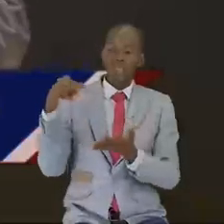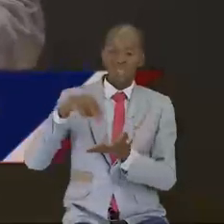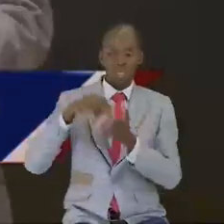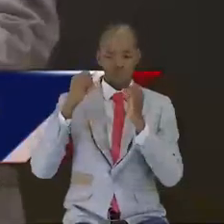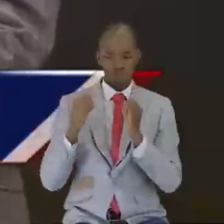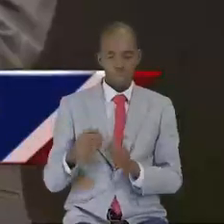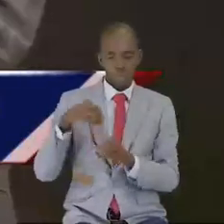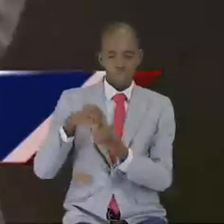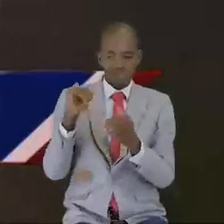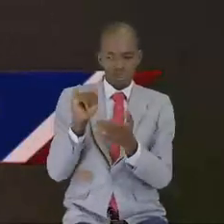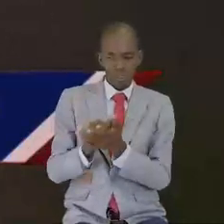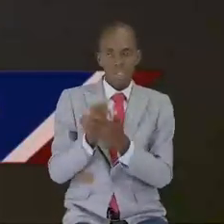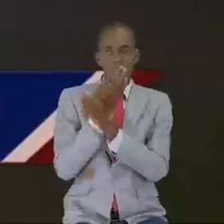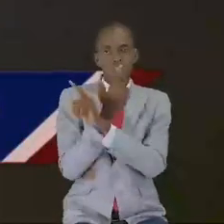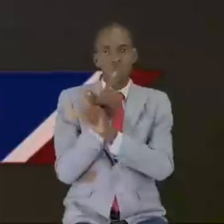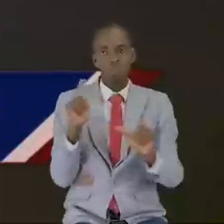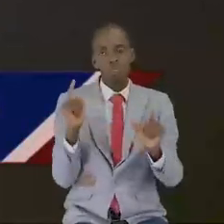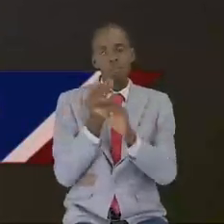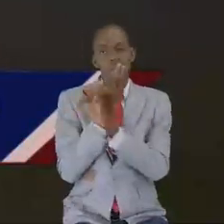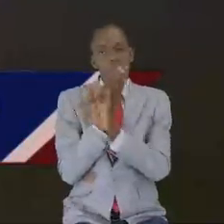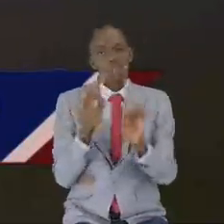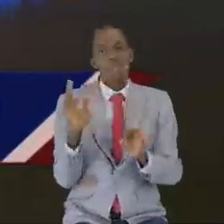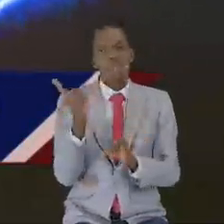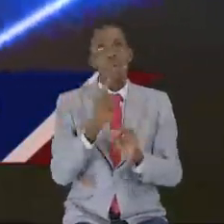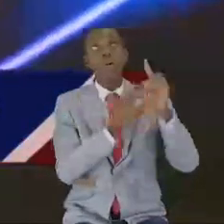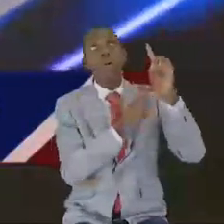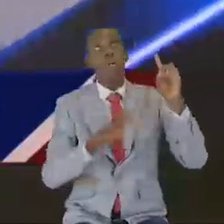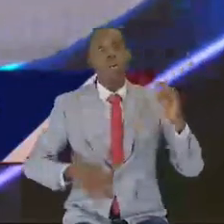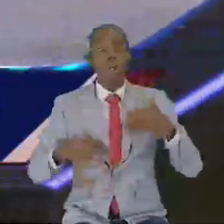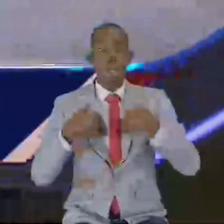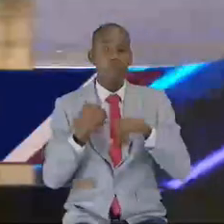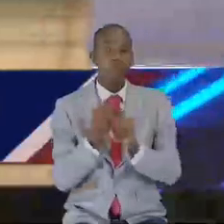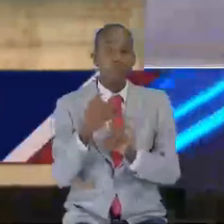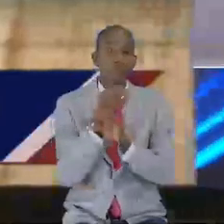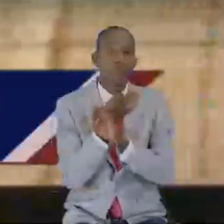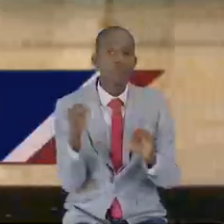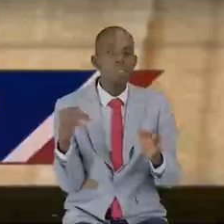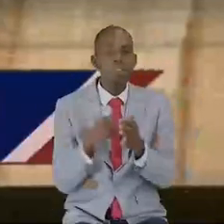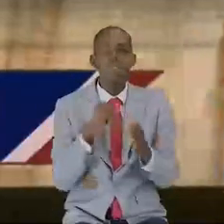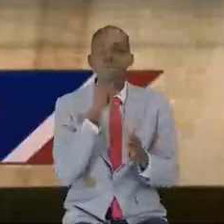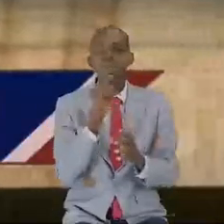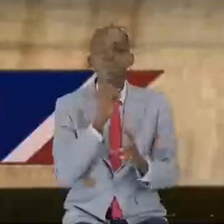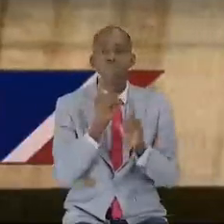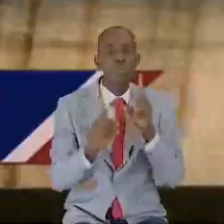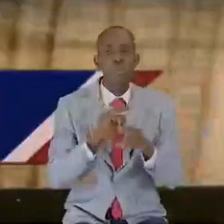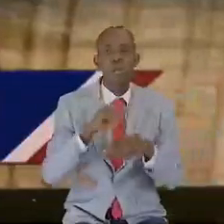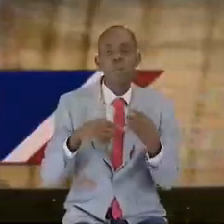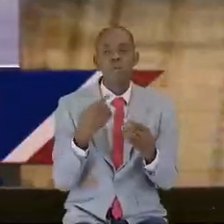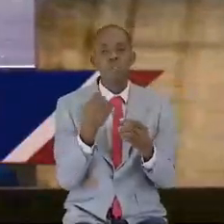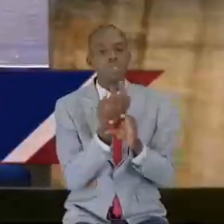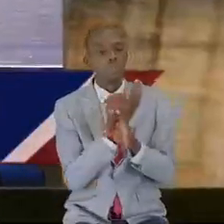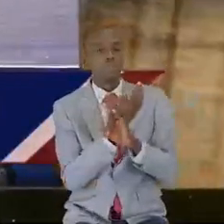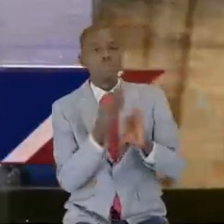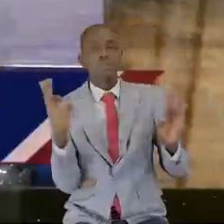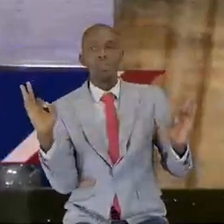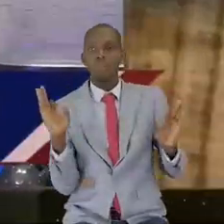dans la liberté que vous avez reçue en Christ. Il ne parle pas de la liberté pour pécher,